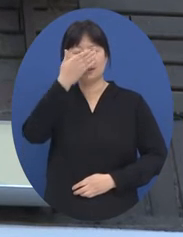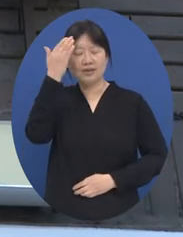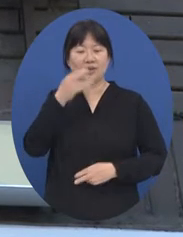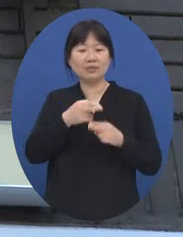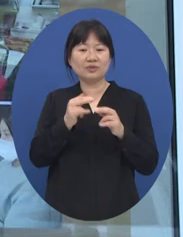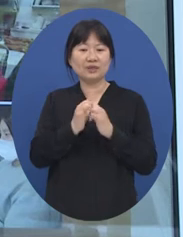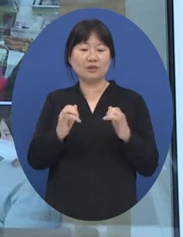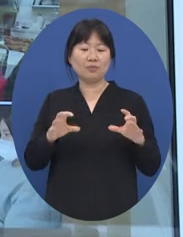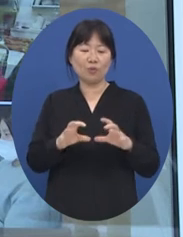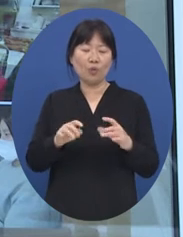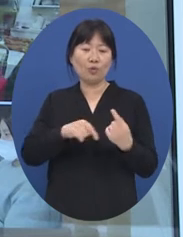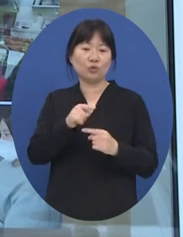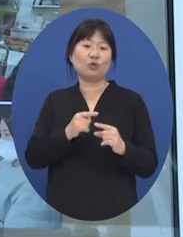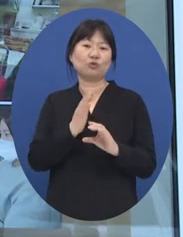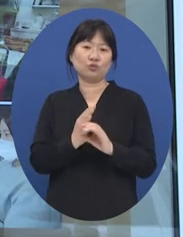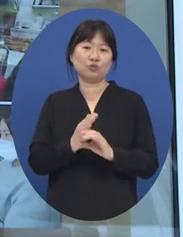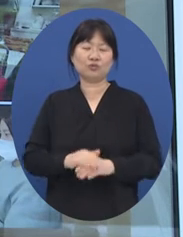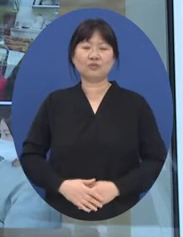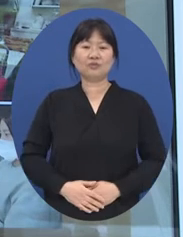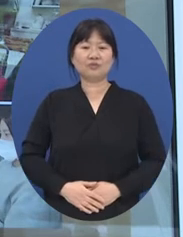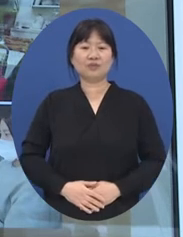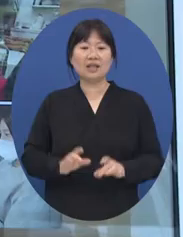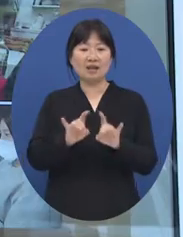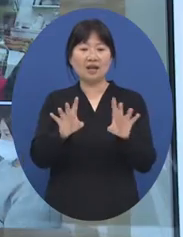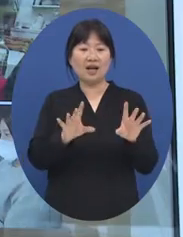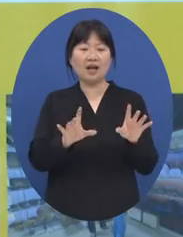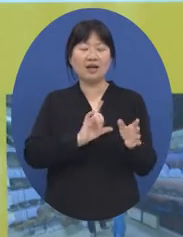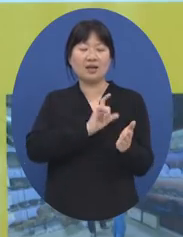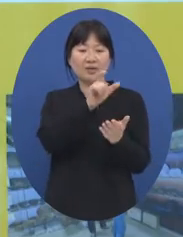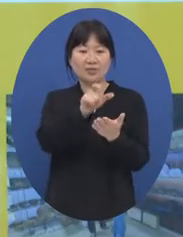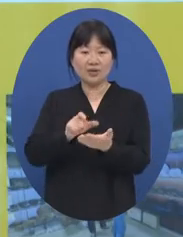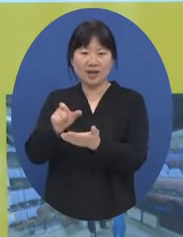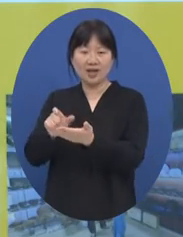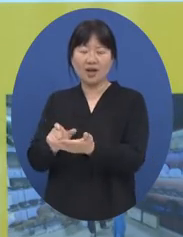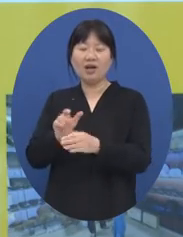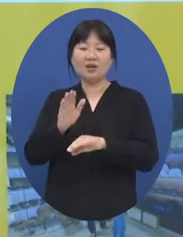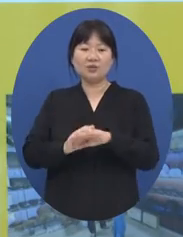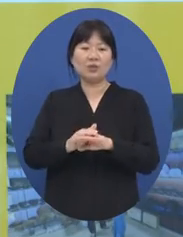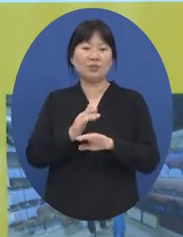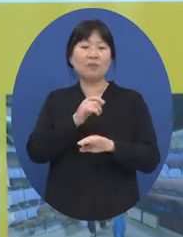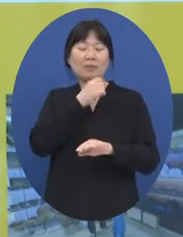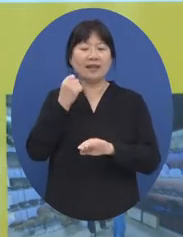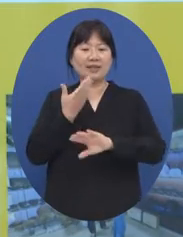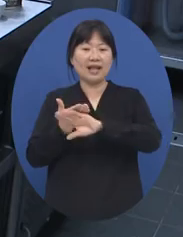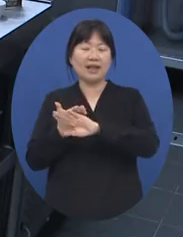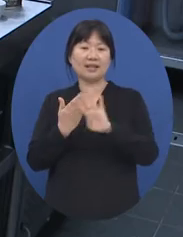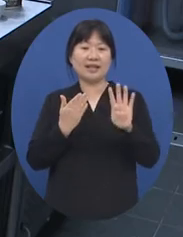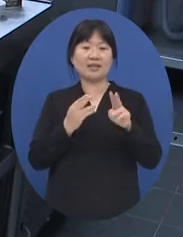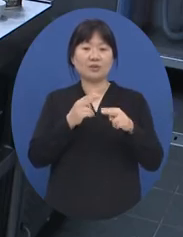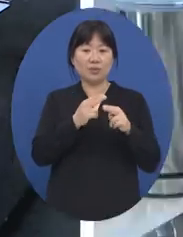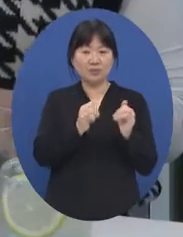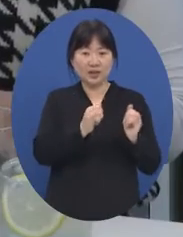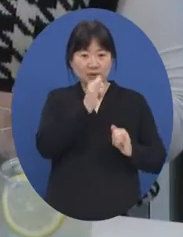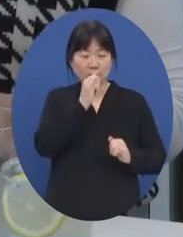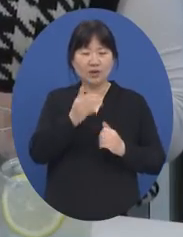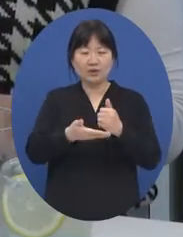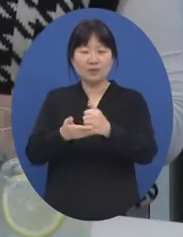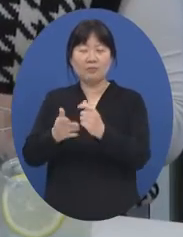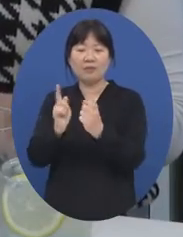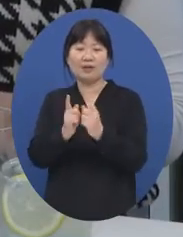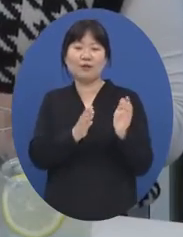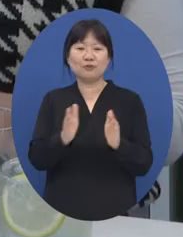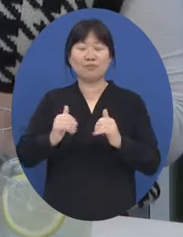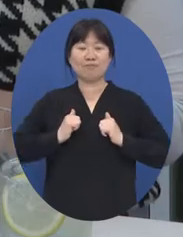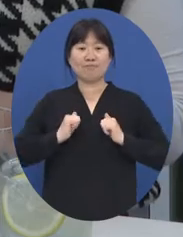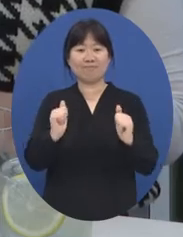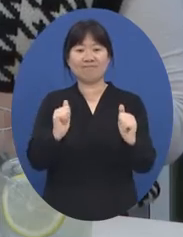30대 청년 셰프들이 모여 운영하는 게 특징. 각 메뉴별로 각기 다른 손맛을 낼 4명의 셰프가 있고, 손님들